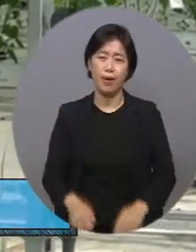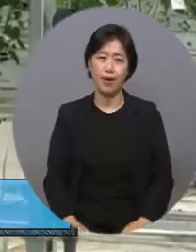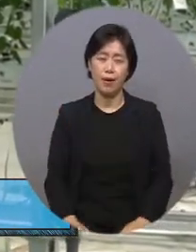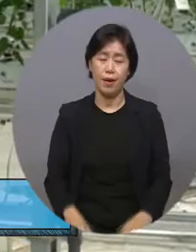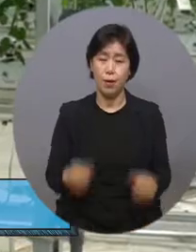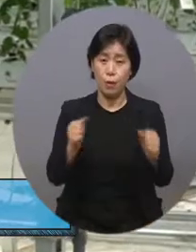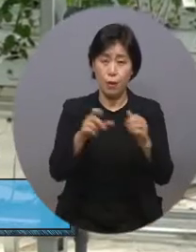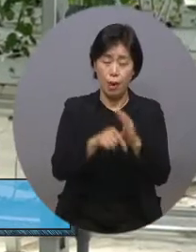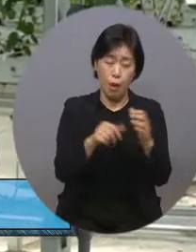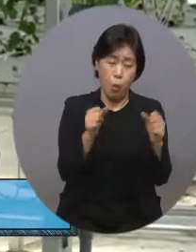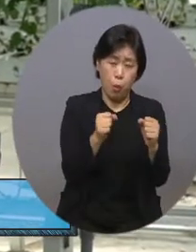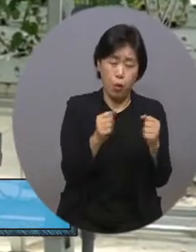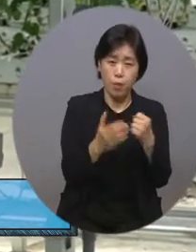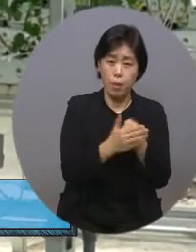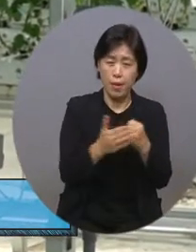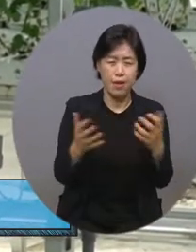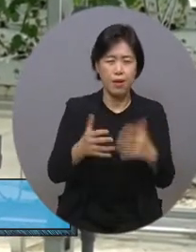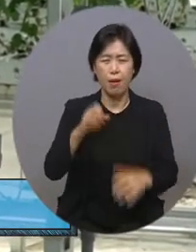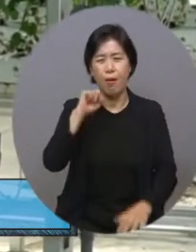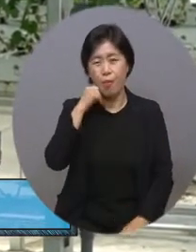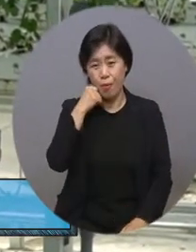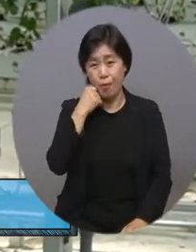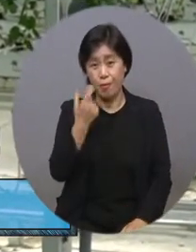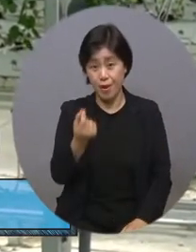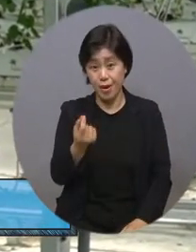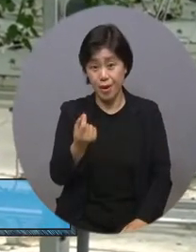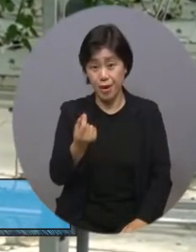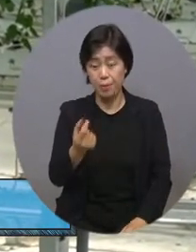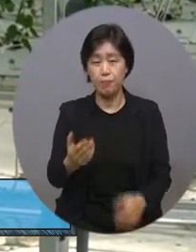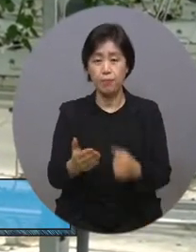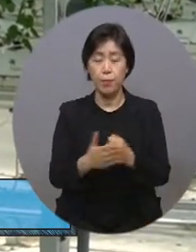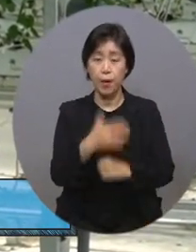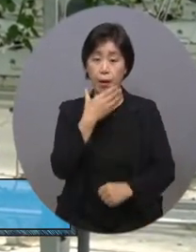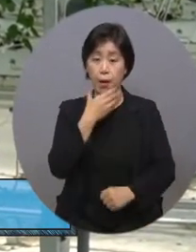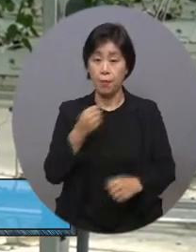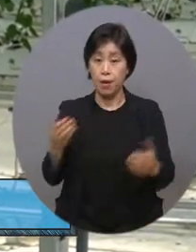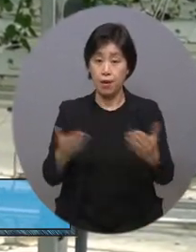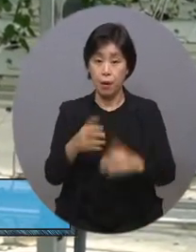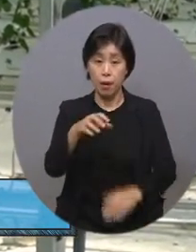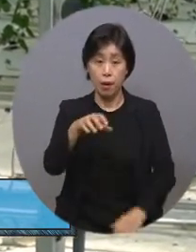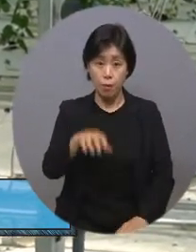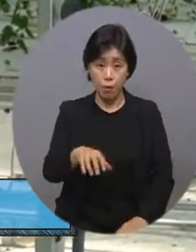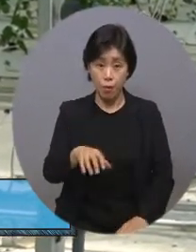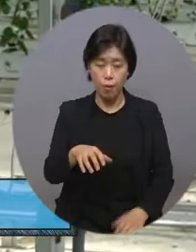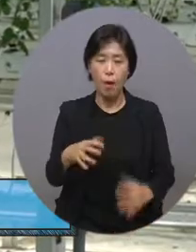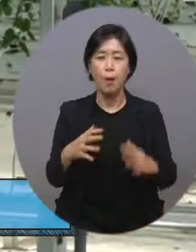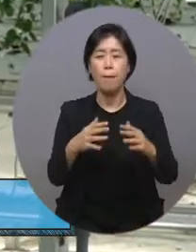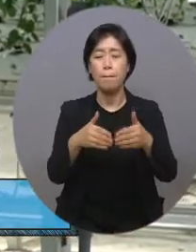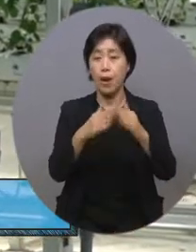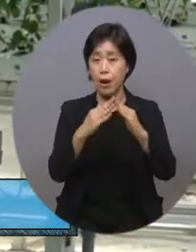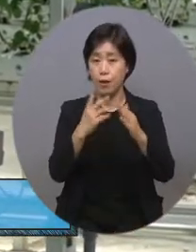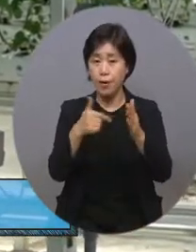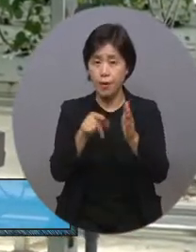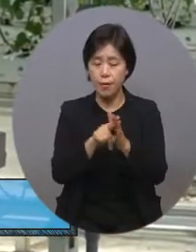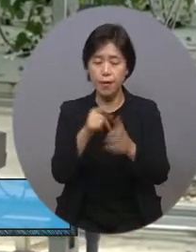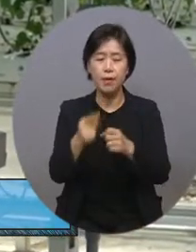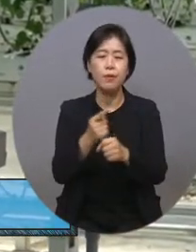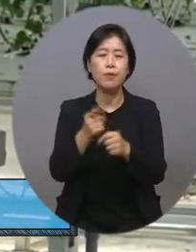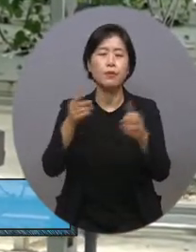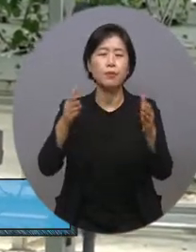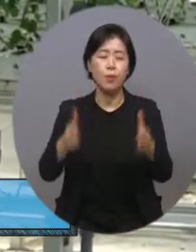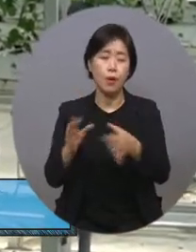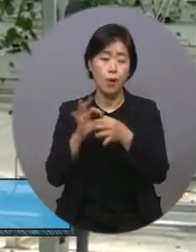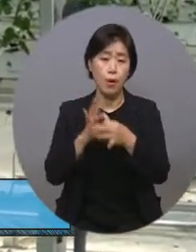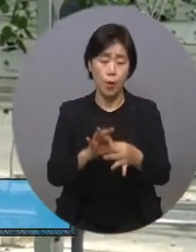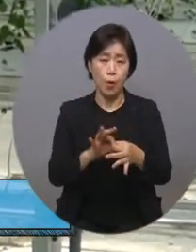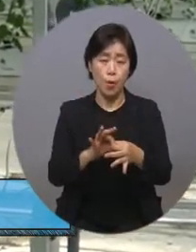추워서 일을 못하고 그렇기 때문에 행복한 일터를 만들기 위해서는 1년 내내 작물이 자랄 수 있는 환경을 만들고자 했던 부분이